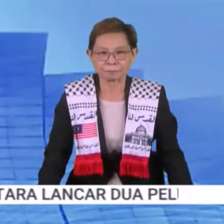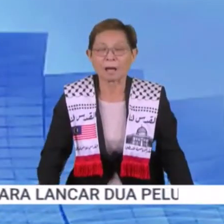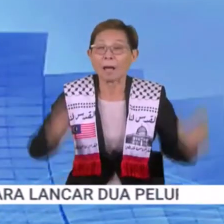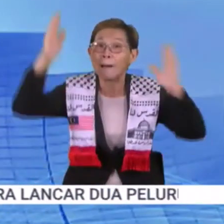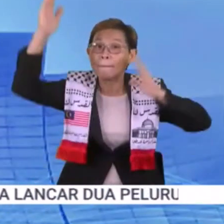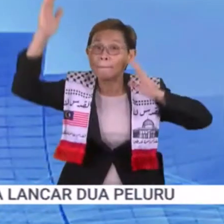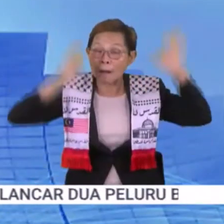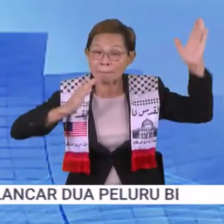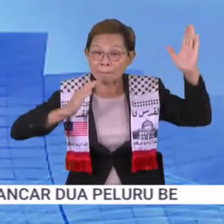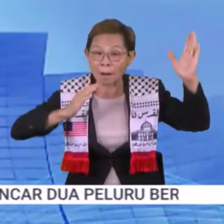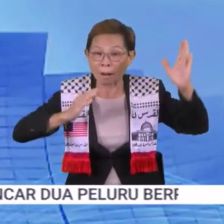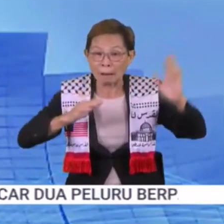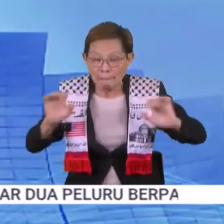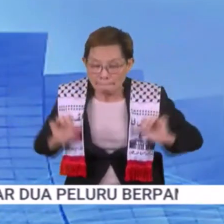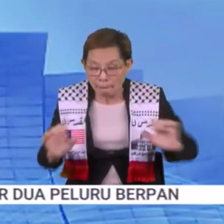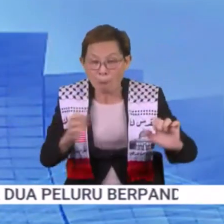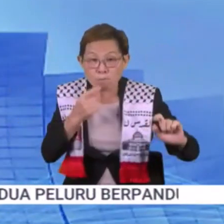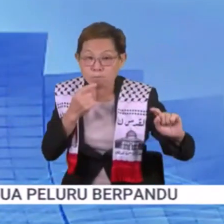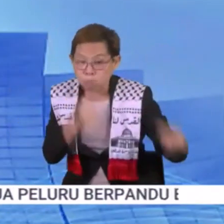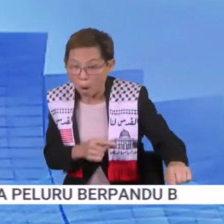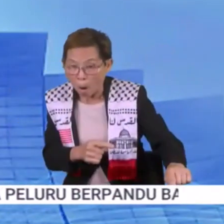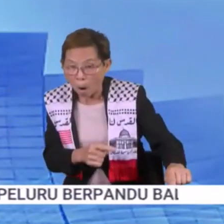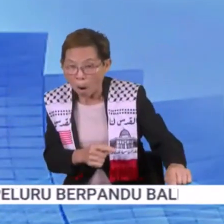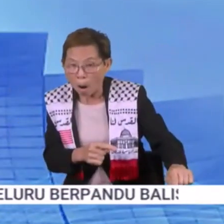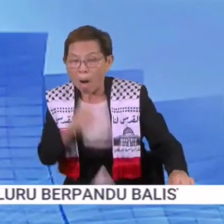Saudara, Malaysia Emergency Responses